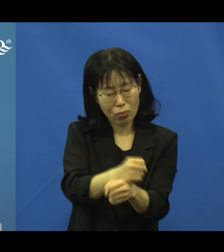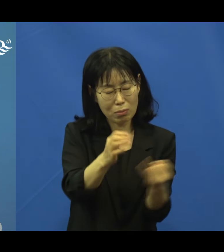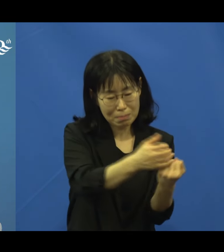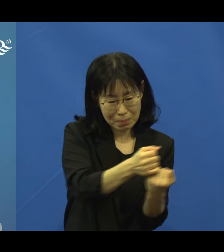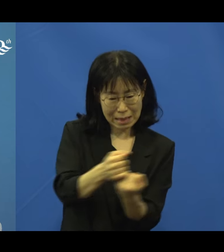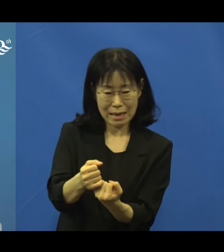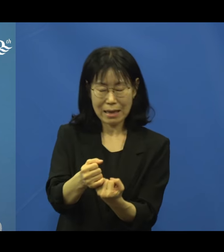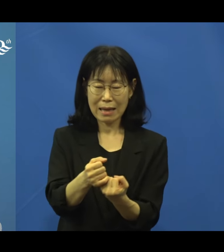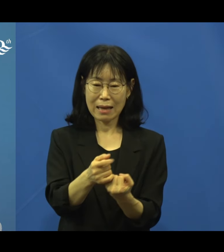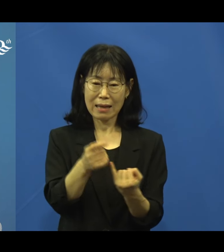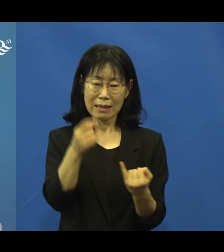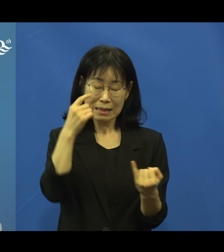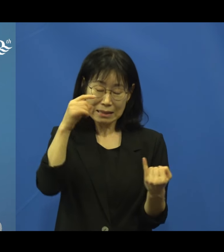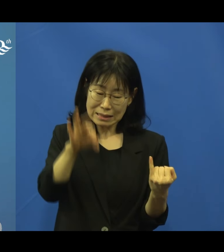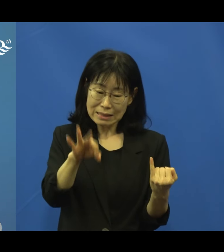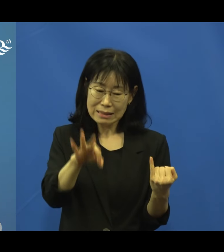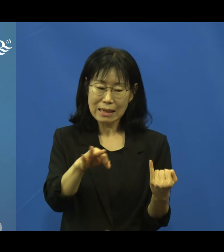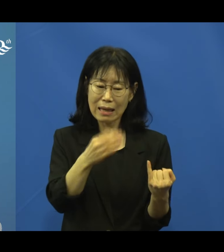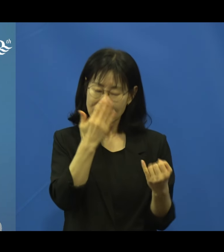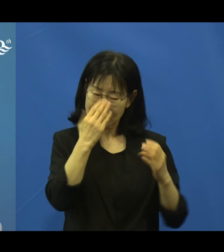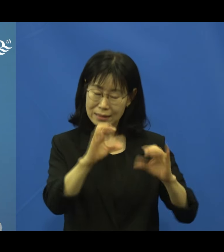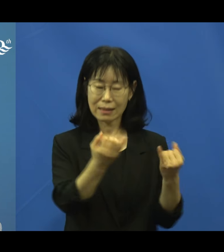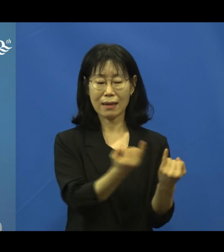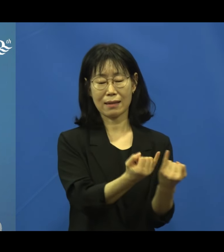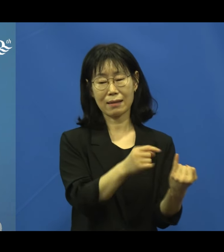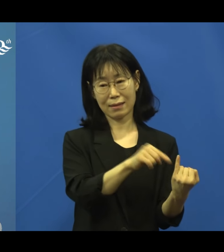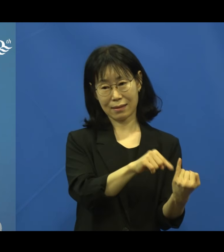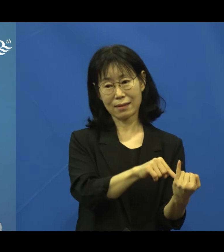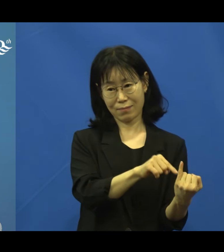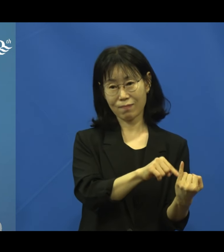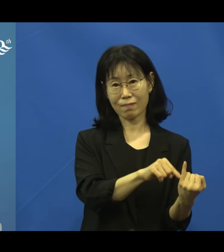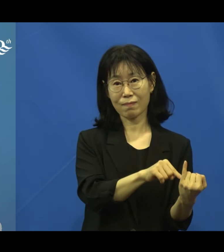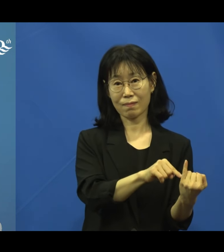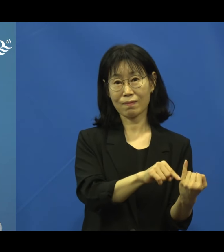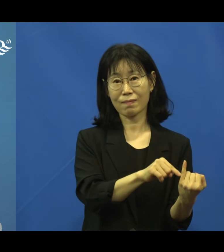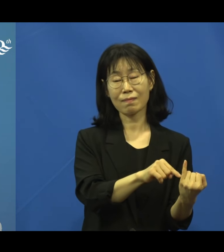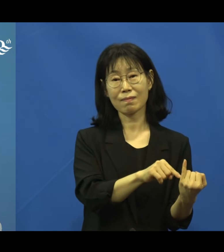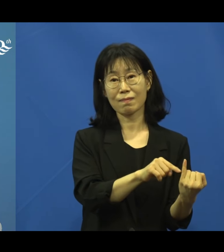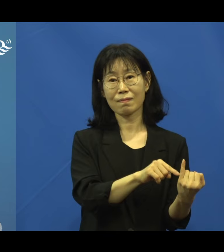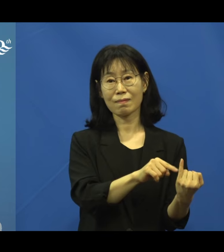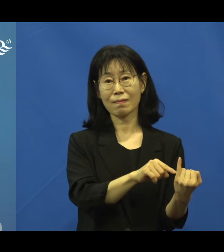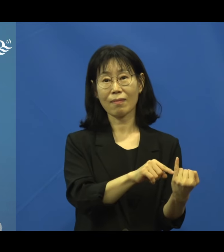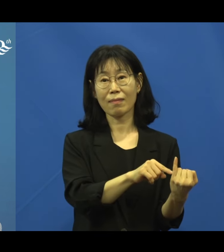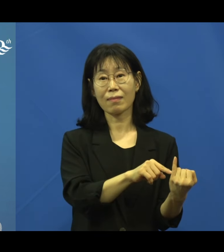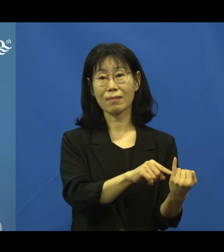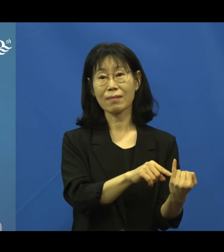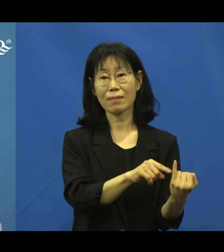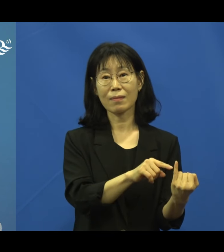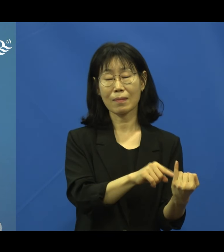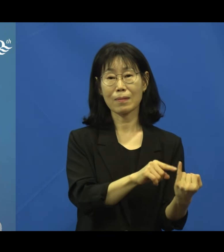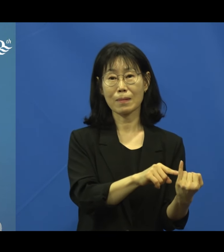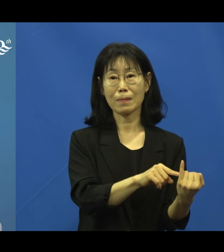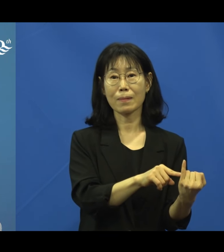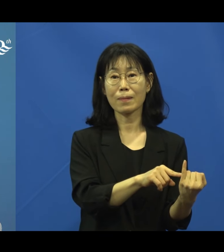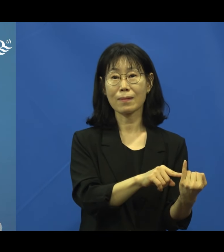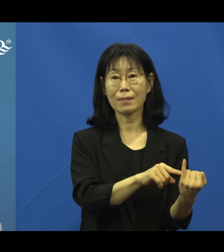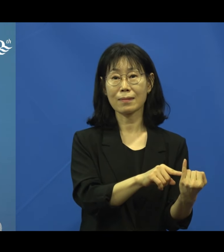소녀. 그러니까 여러분, 이 성경을 보면 이 포로로 붙잡혀온 이스라엘 붙잡혀온 이 소녀와